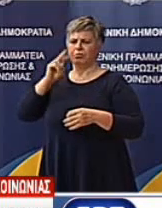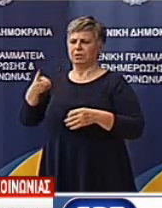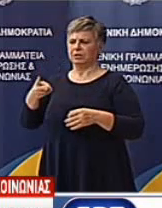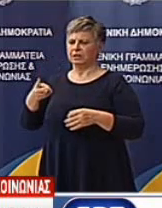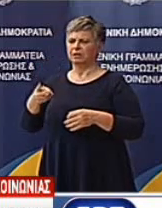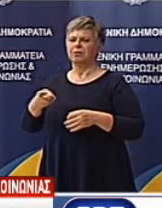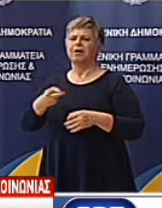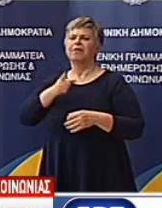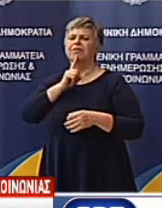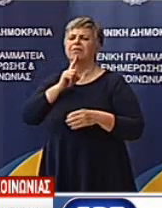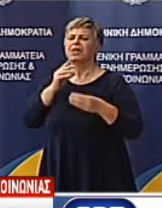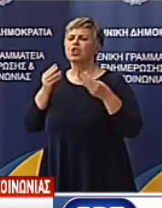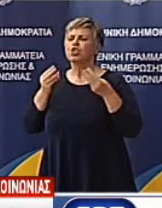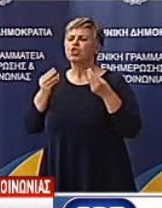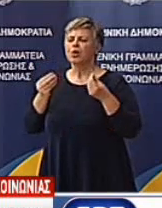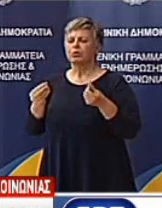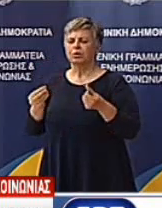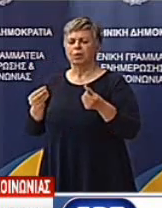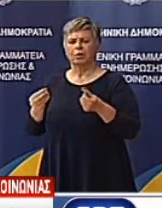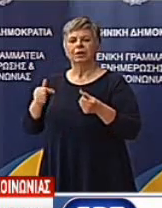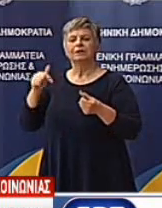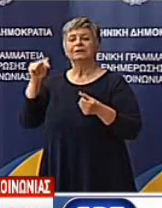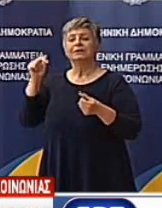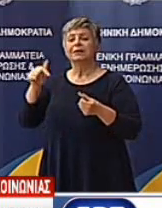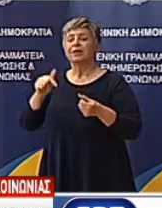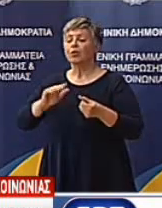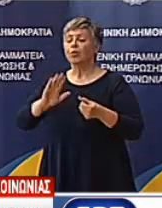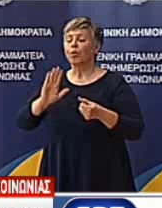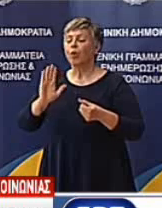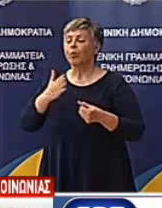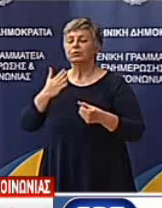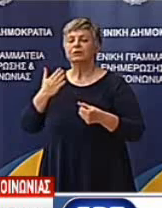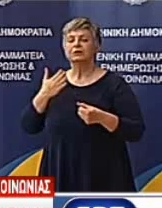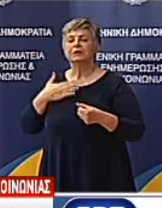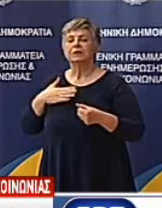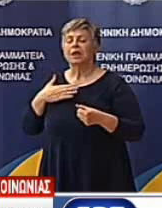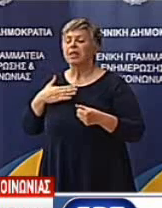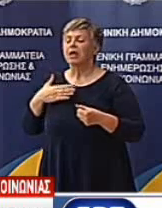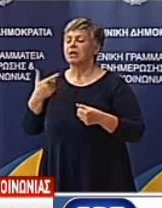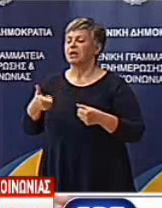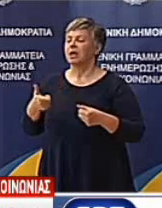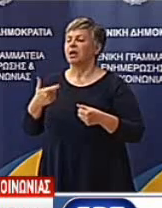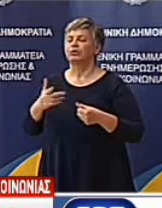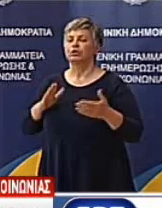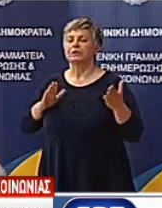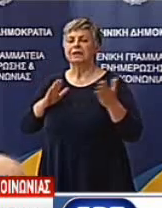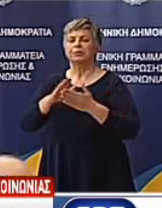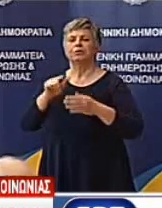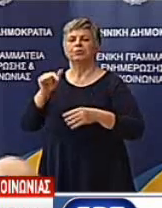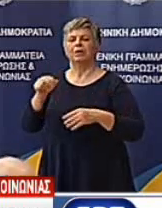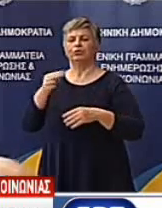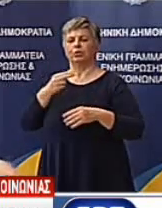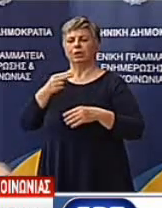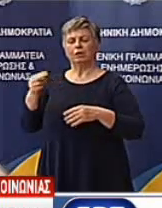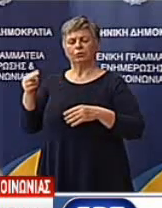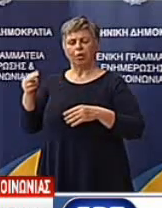ίδιο ακριβώς τρόπο. Ότι οι χώρες οι οποίες φροντίζουν για τέτοιου τύπου στάση και που δεν έχει την αποδεκτή, όπως ξέρετε, από όλες